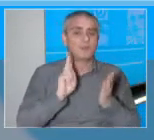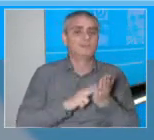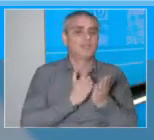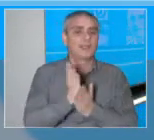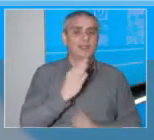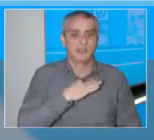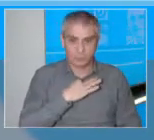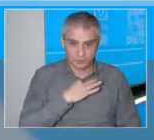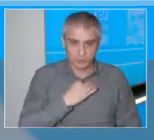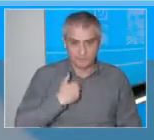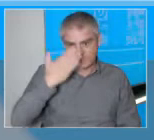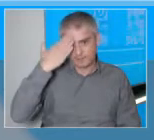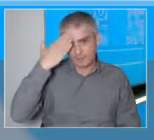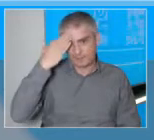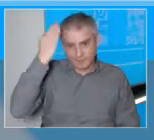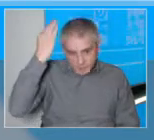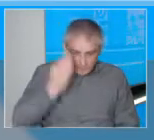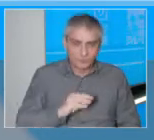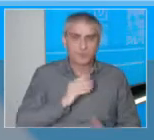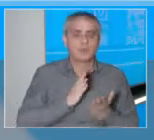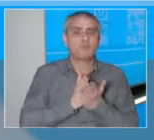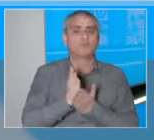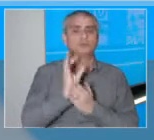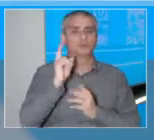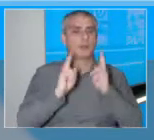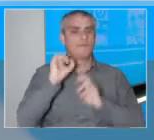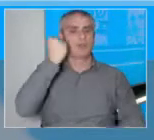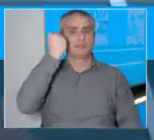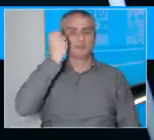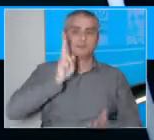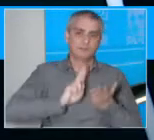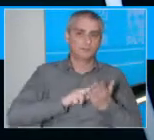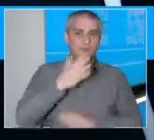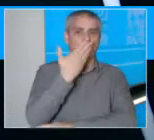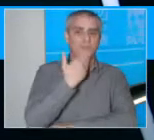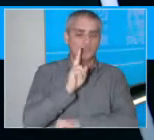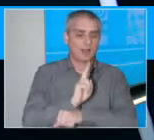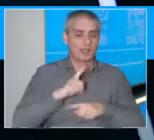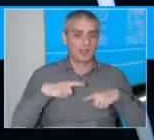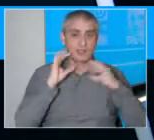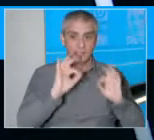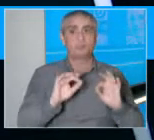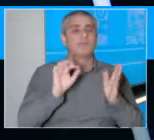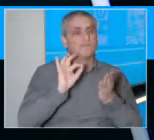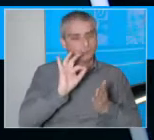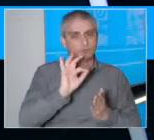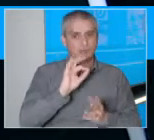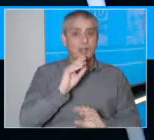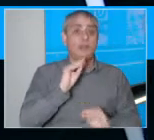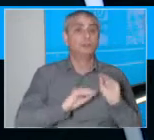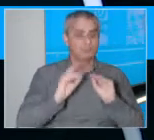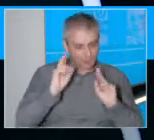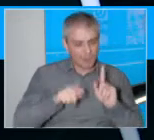הדרך ומכיר בתוקפו המוסרי של המפעל הציוני ובזכותה של מדינת ישראל להגן על קיומה, ובשביל זה להפעיל גם כלים